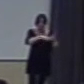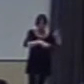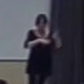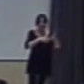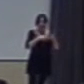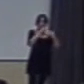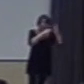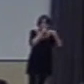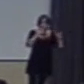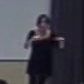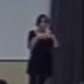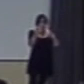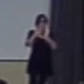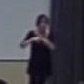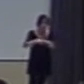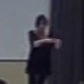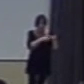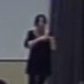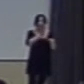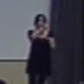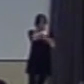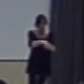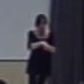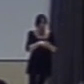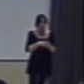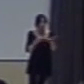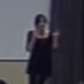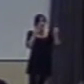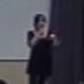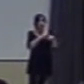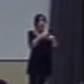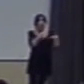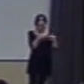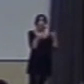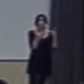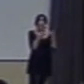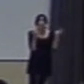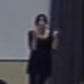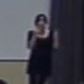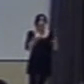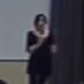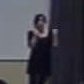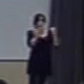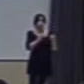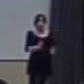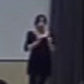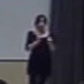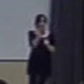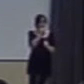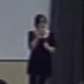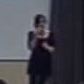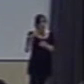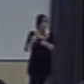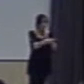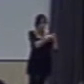Barcelona inclusiva. I que, per tant, els resultats en formes de polítiques socials no havien de ser només de l'Ajuntament, sinó que havien de ser de la ciutat i que